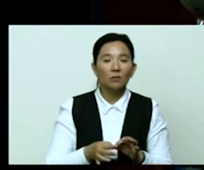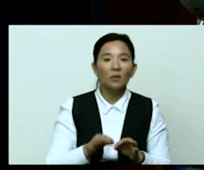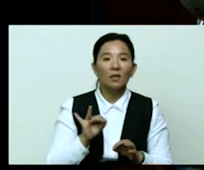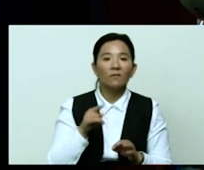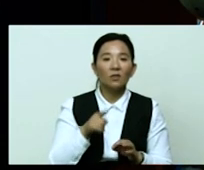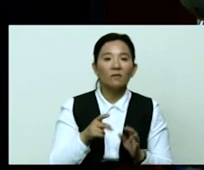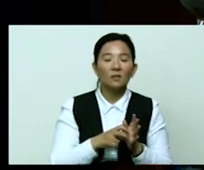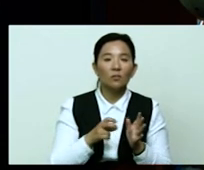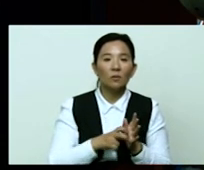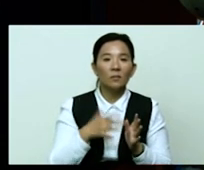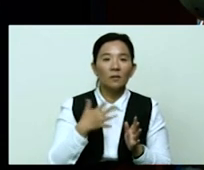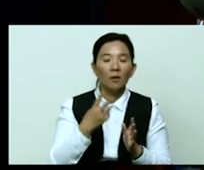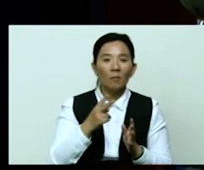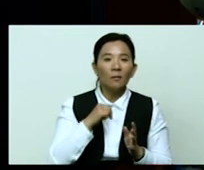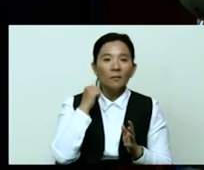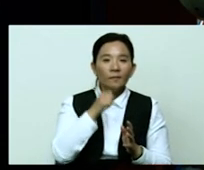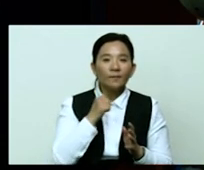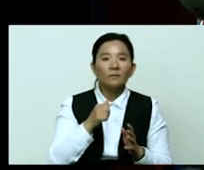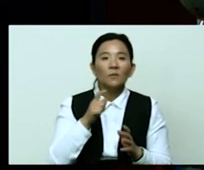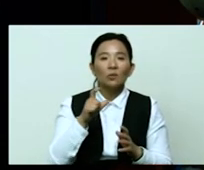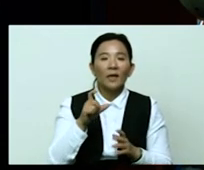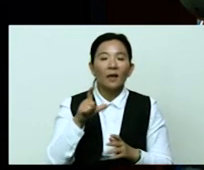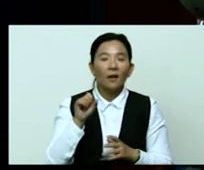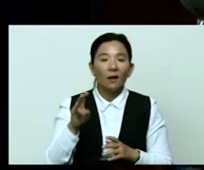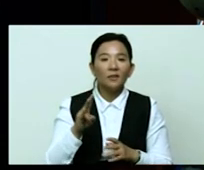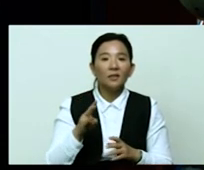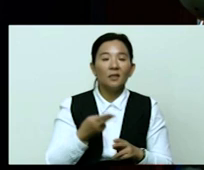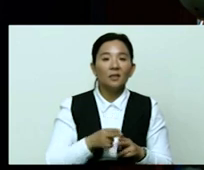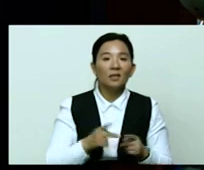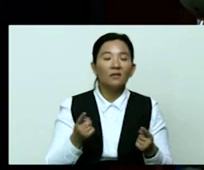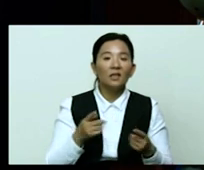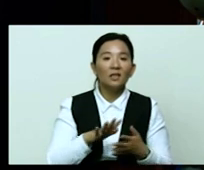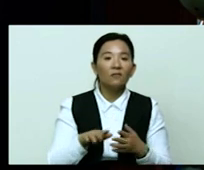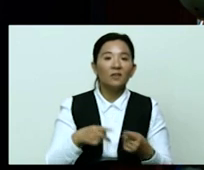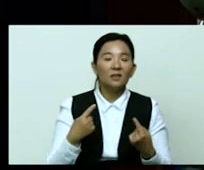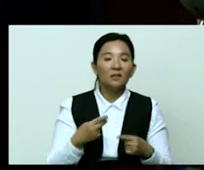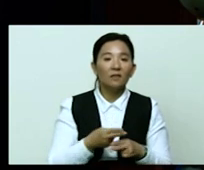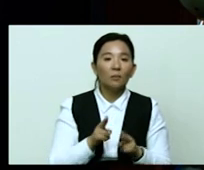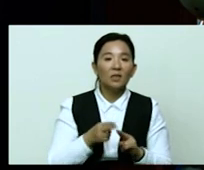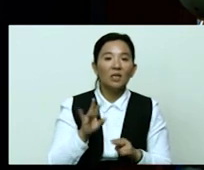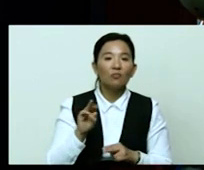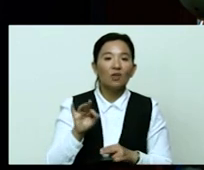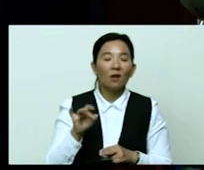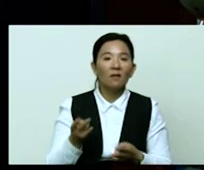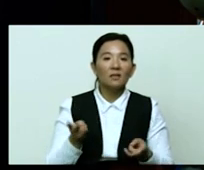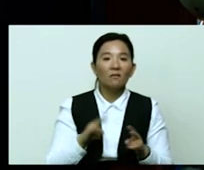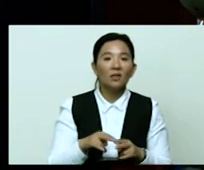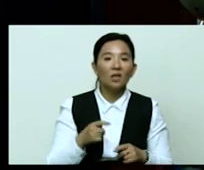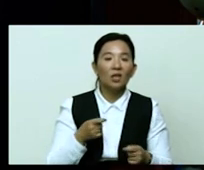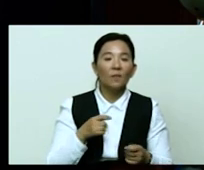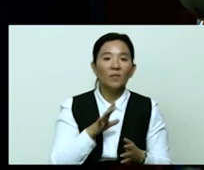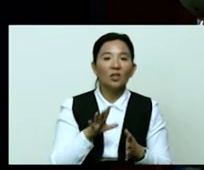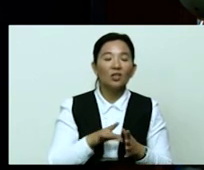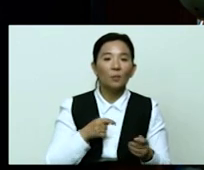в 1852 году Худаярхан ликвидирует господство кипчаков, оставаясь единоличным